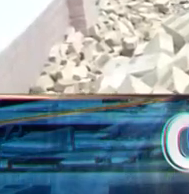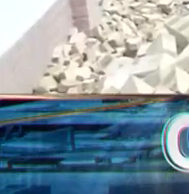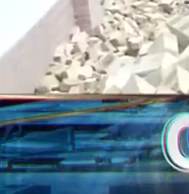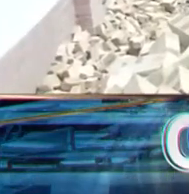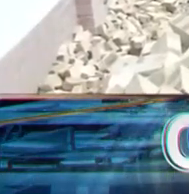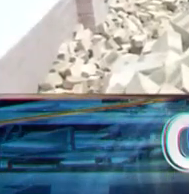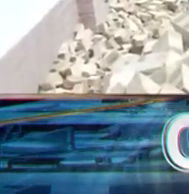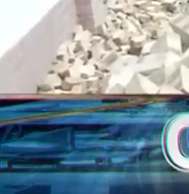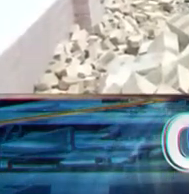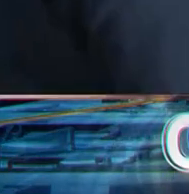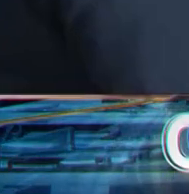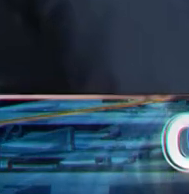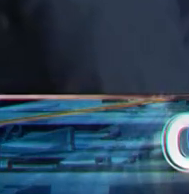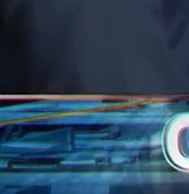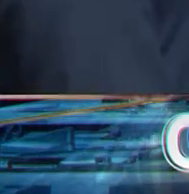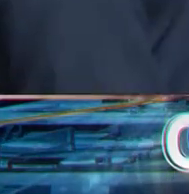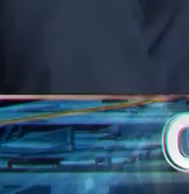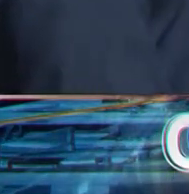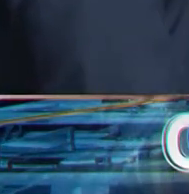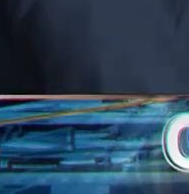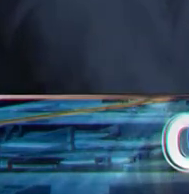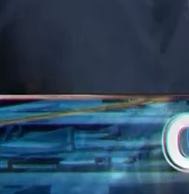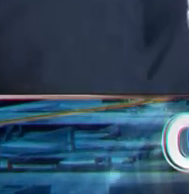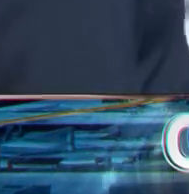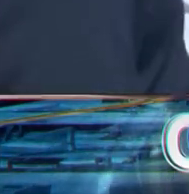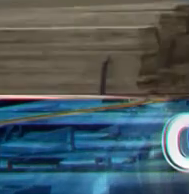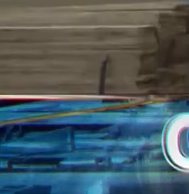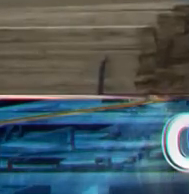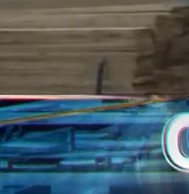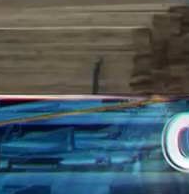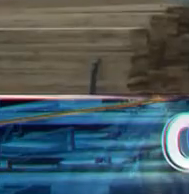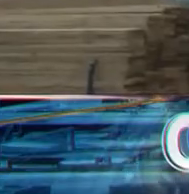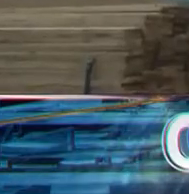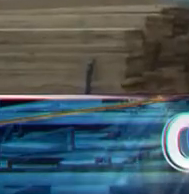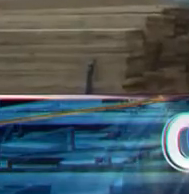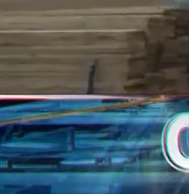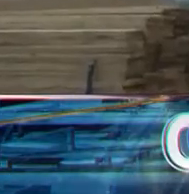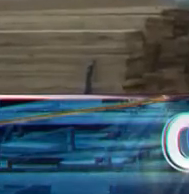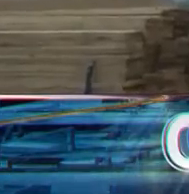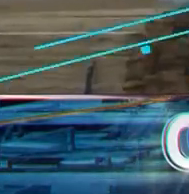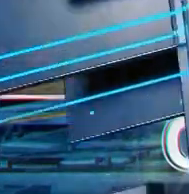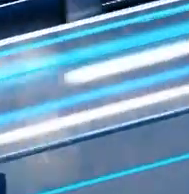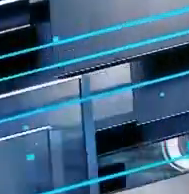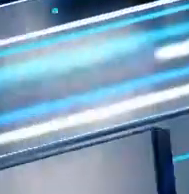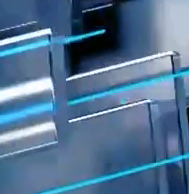Комфортные условия. Единственная средняя школа села Касымбек Жамбылского района переживает капитальный ремонт.